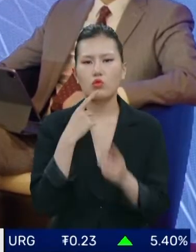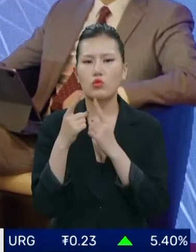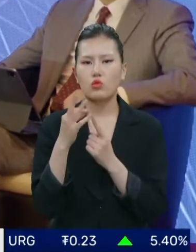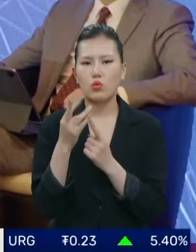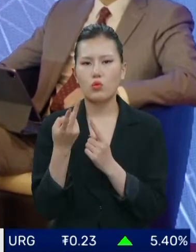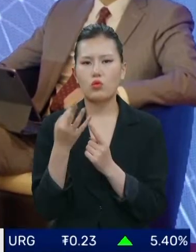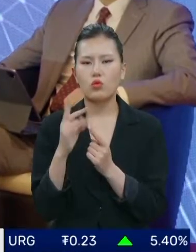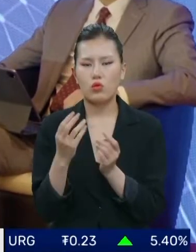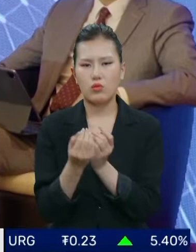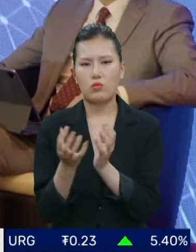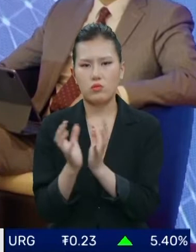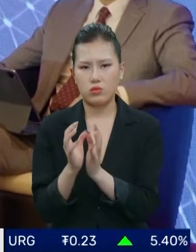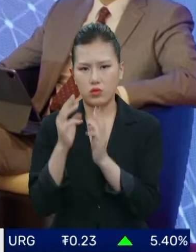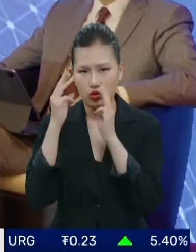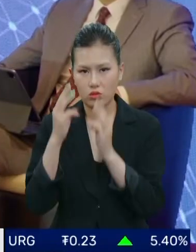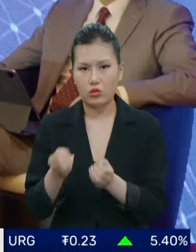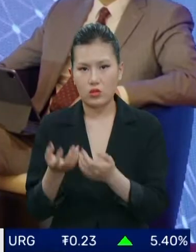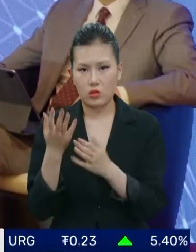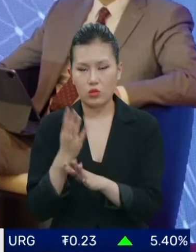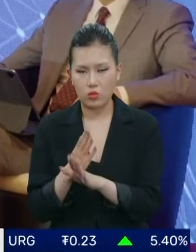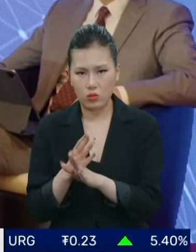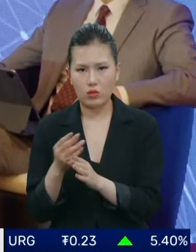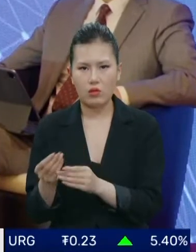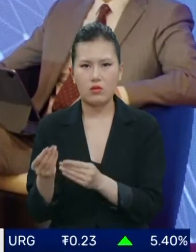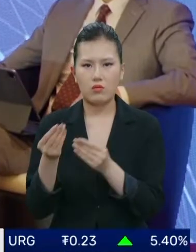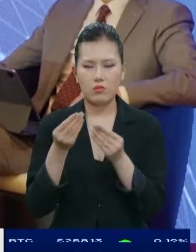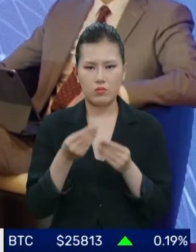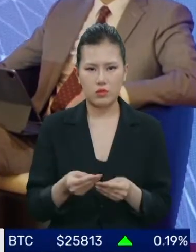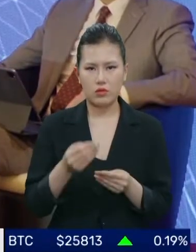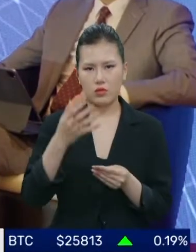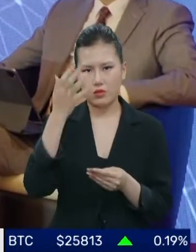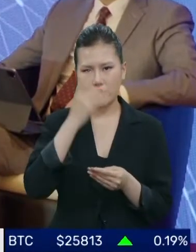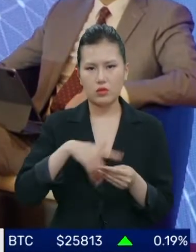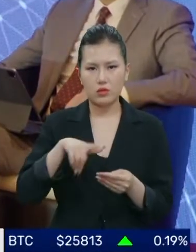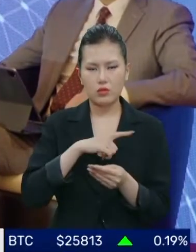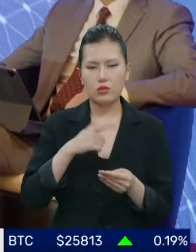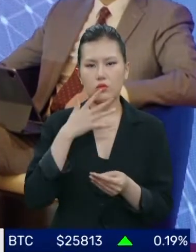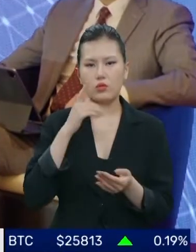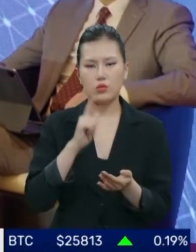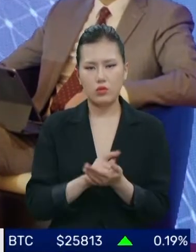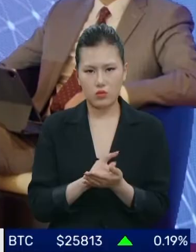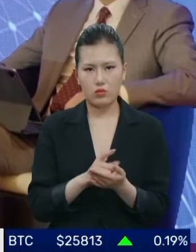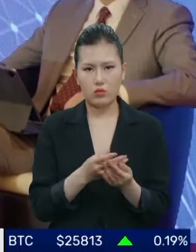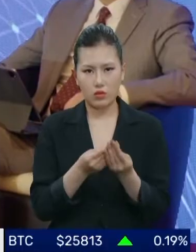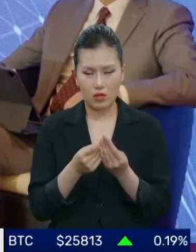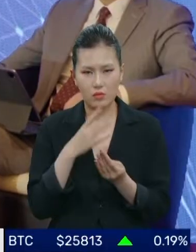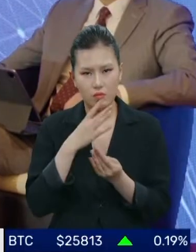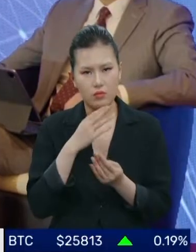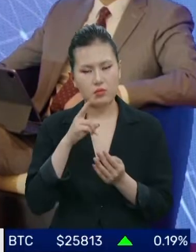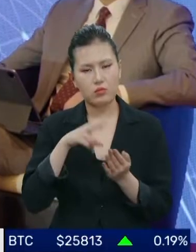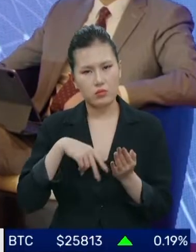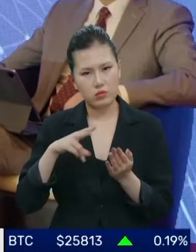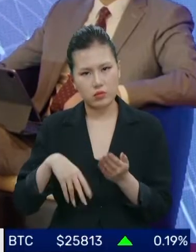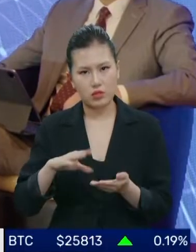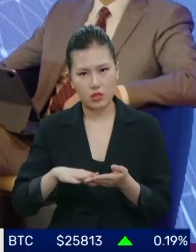нөхөн бийждэггүй юм л асуулт байна. Тэгэхээр энэ засгийн газрын тогтоол хэлбэр нь засгийн газарт заавал уншиж хэлцүүлэх юм байна. Хуулийн